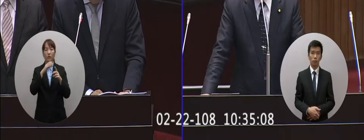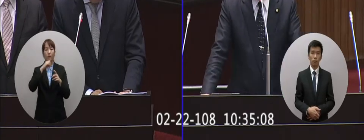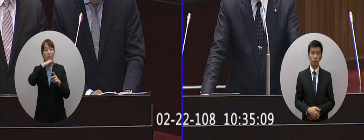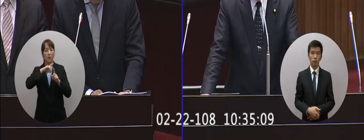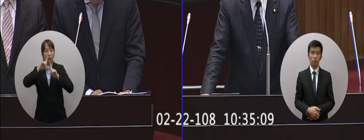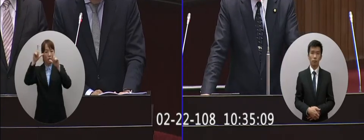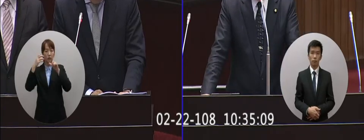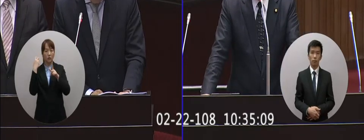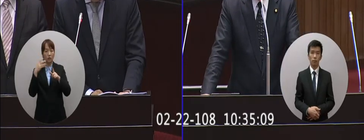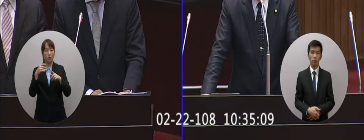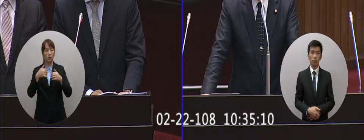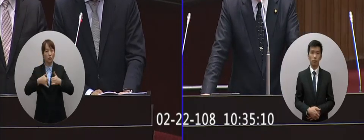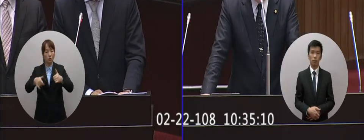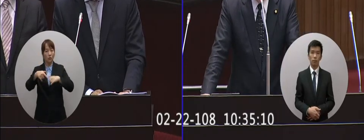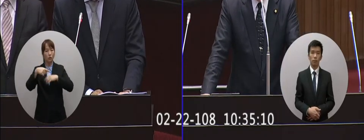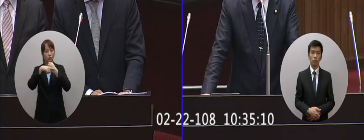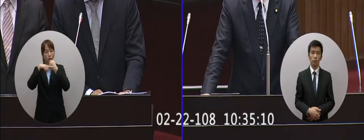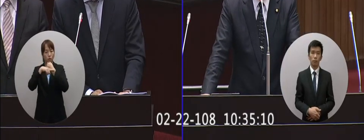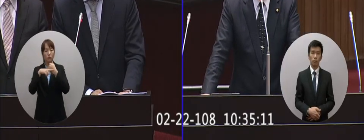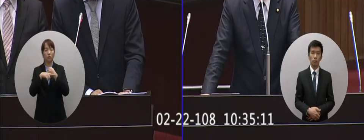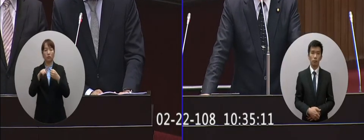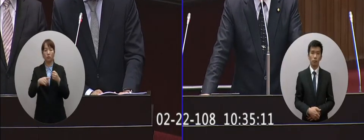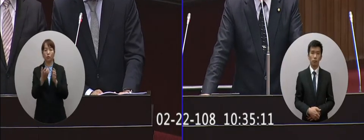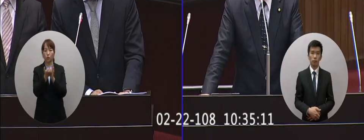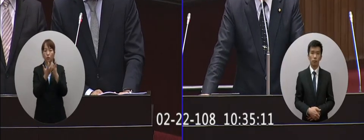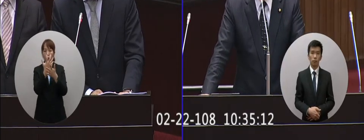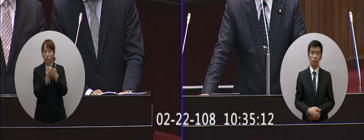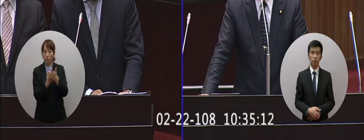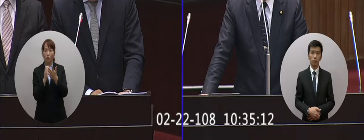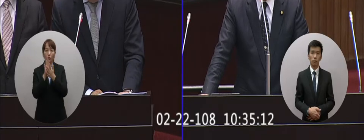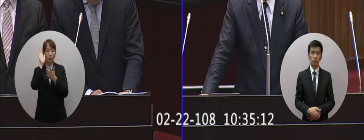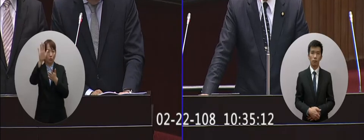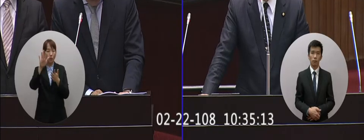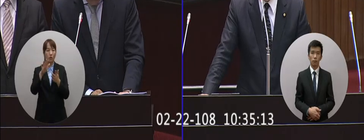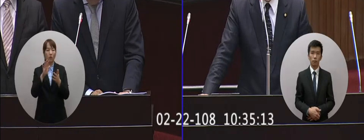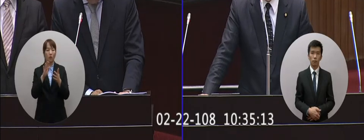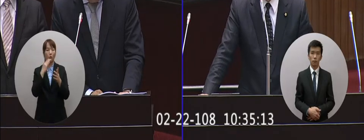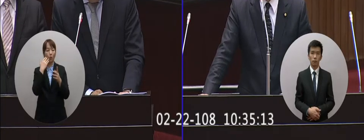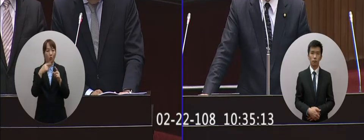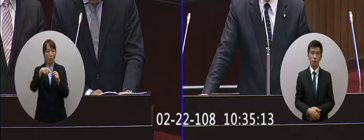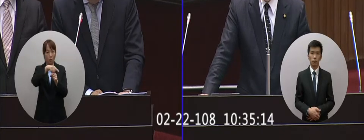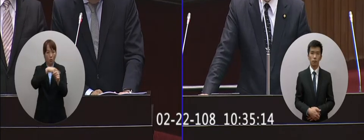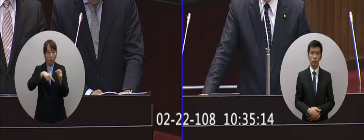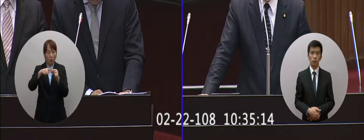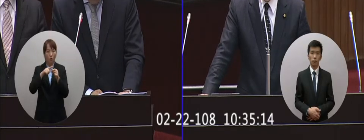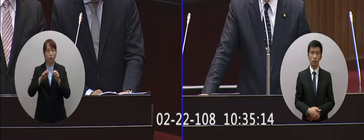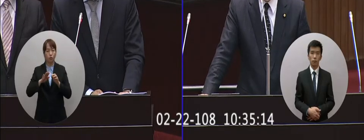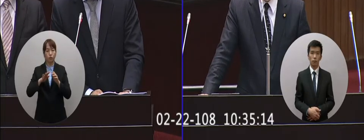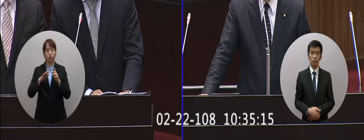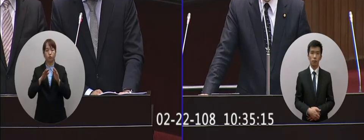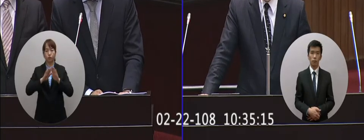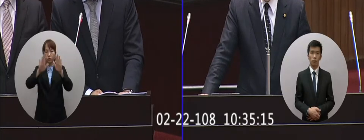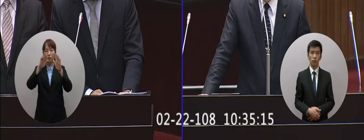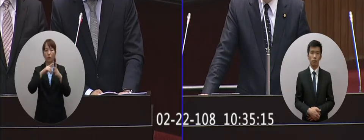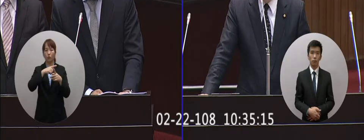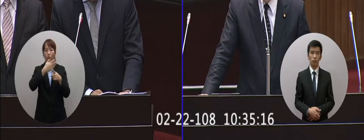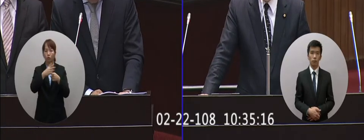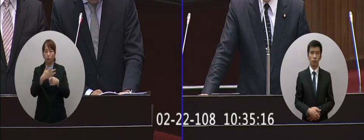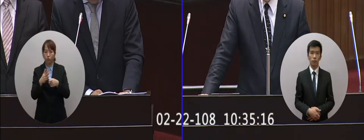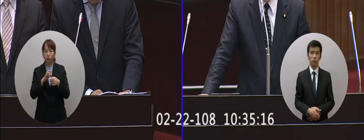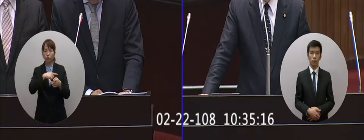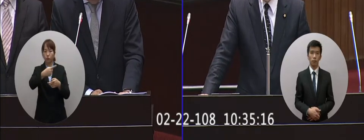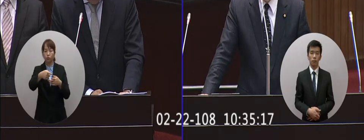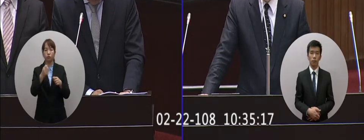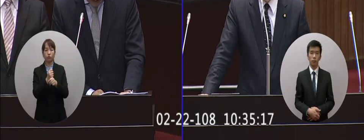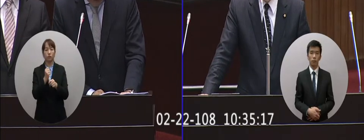东新辟路线可行性研究，这个就预留了未来往环岛发展的可能。当然要一步一步来了哈，因为这